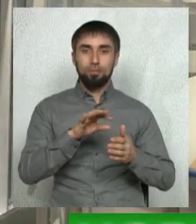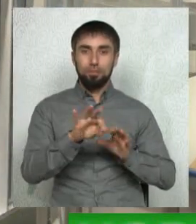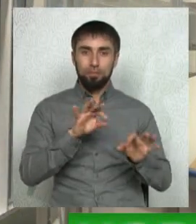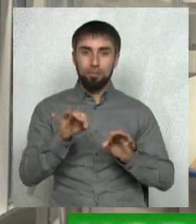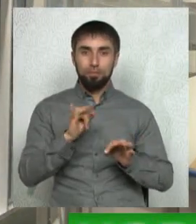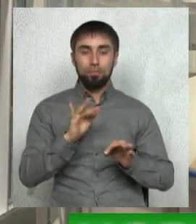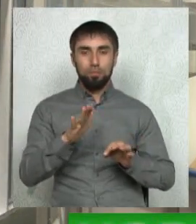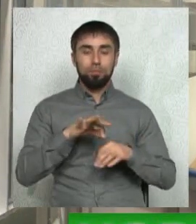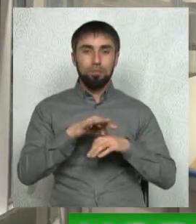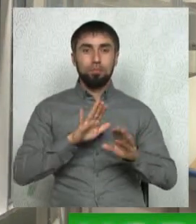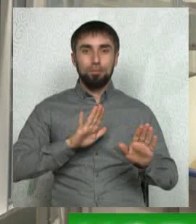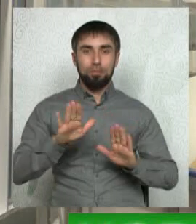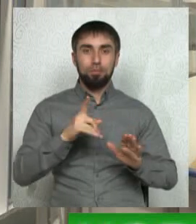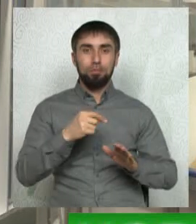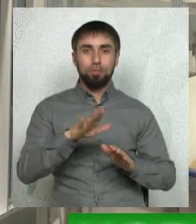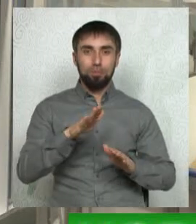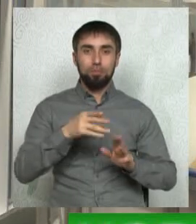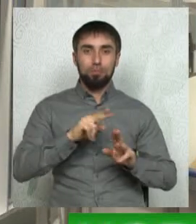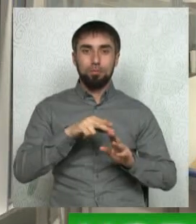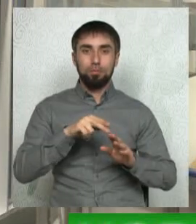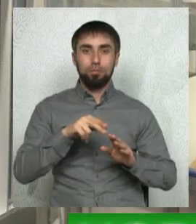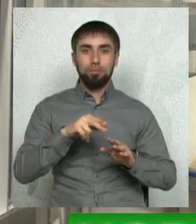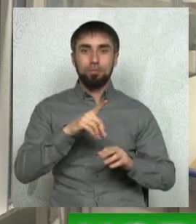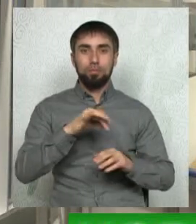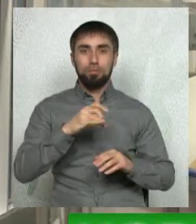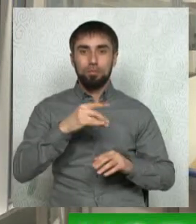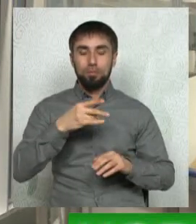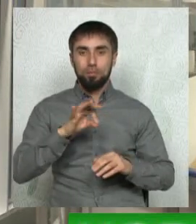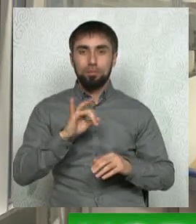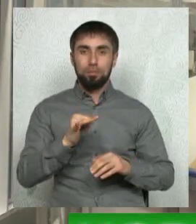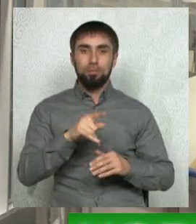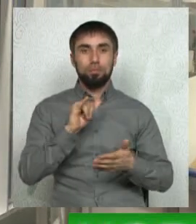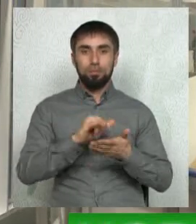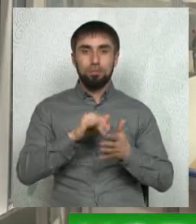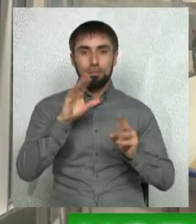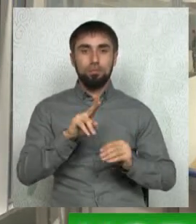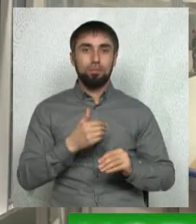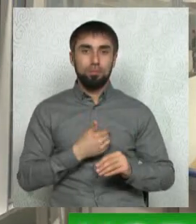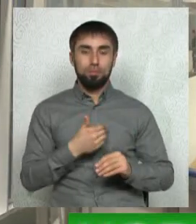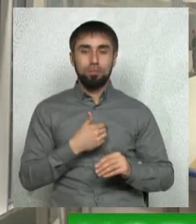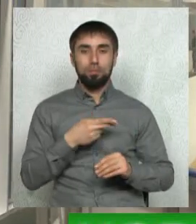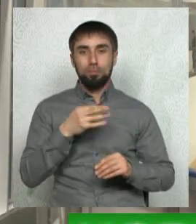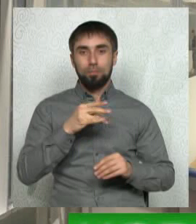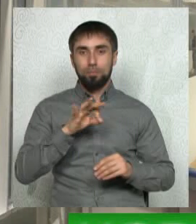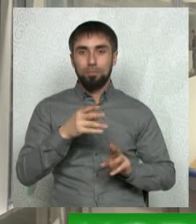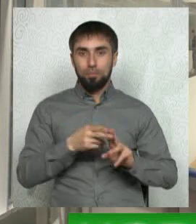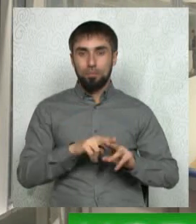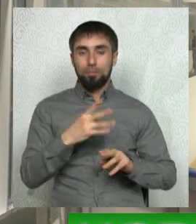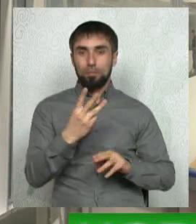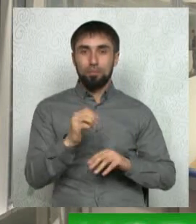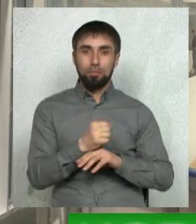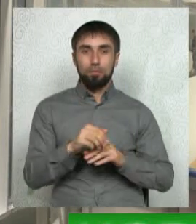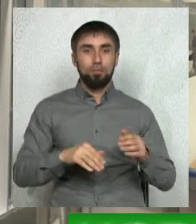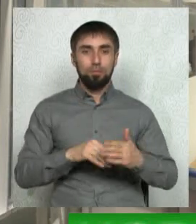проведена выставка, где они будут все распечатаны и опубликованы для всех желающих. Помимо этого, 3 победителя